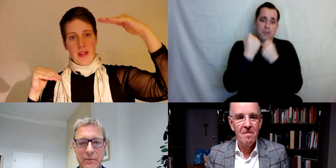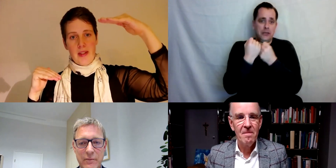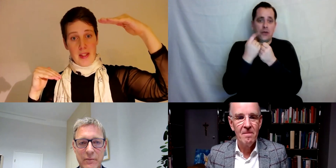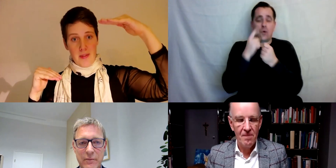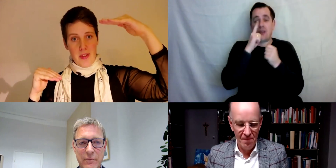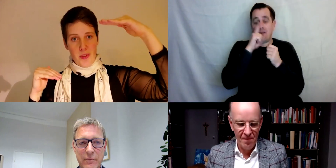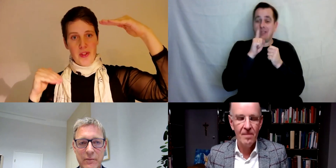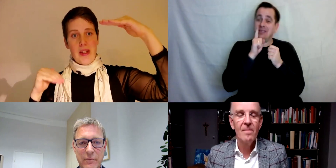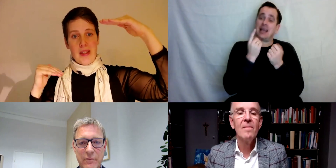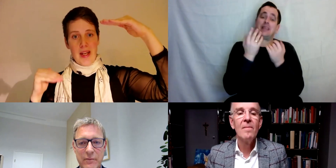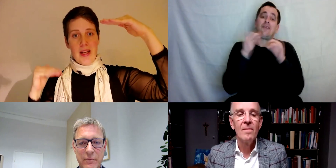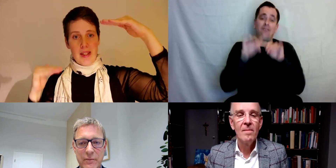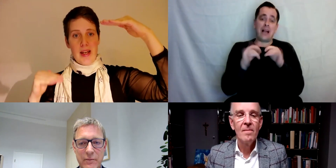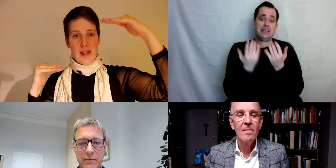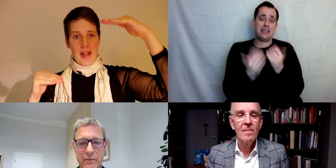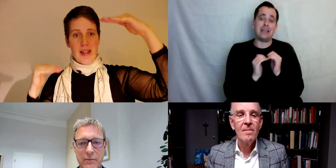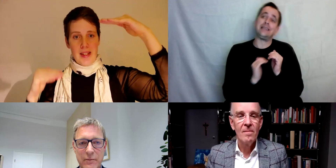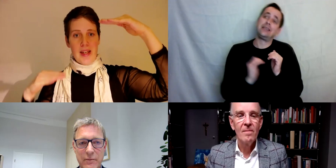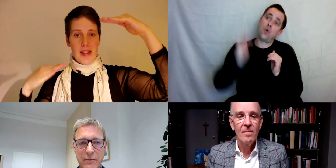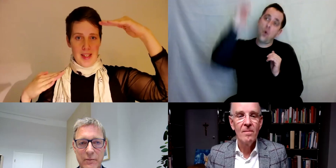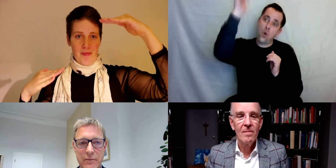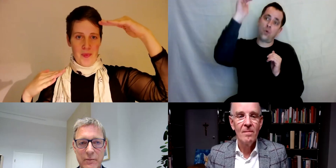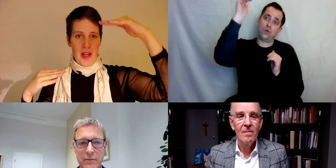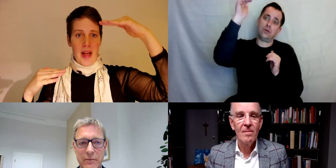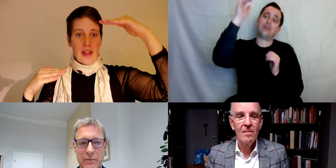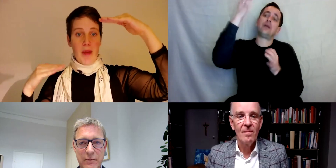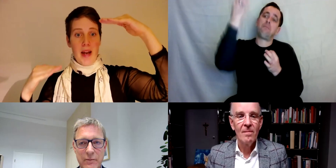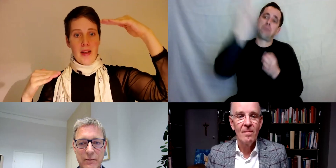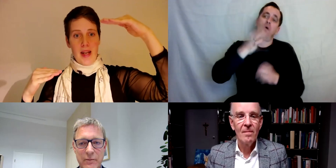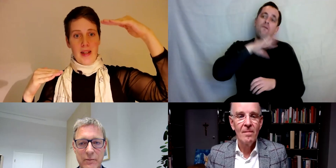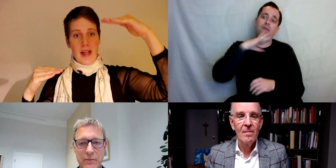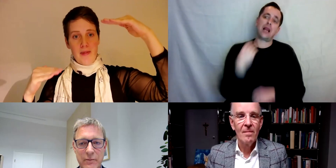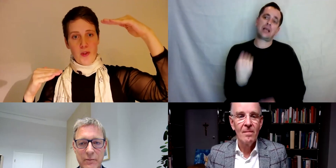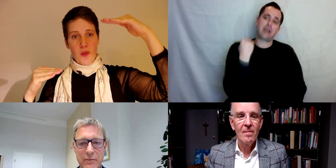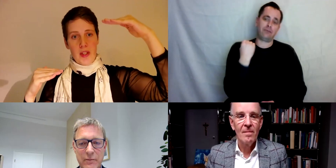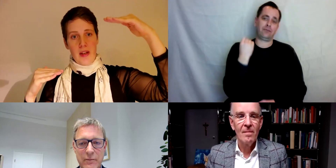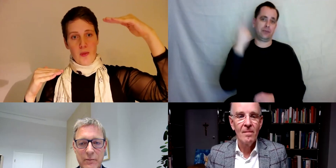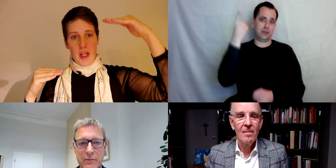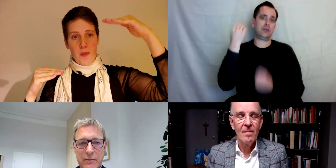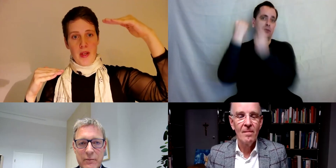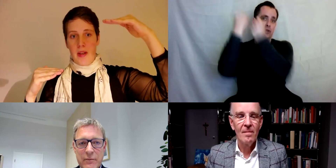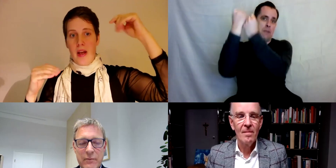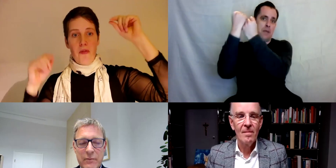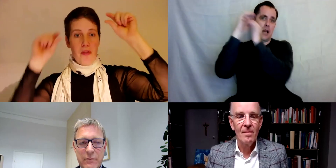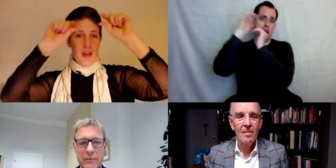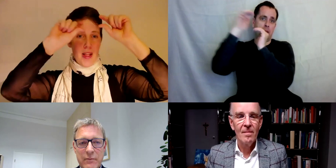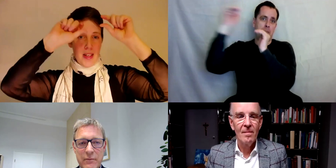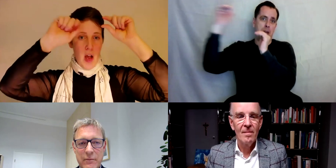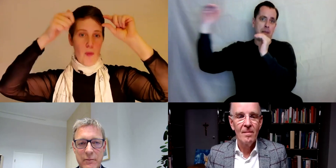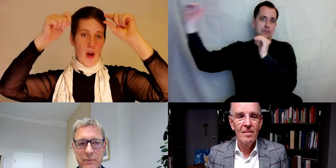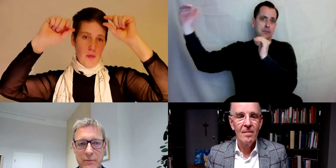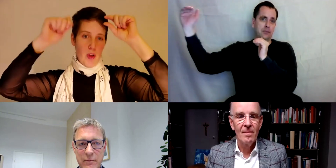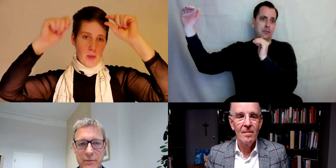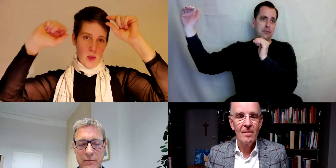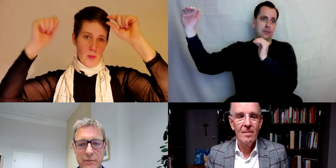ist etwas, da sind wir uns sehr, sehr, sehr, sehr sicher. Es gibt andere Sachen, da sind wir uns unsicher. Zum Beispiel, wie viel